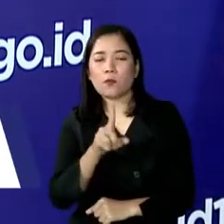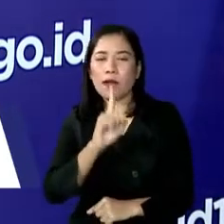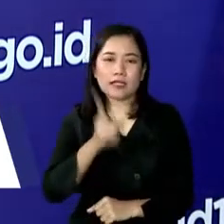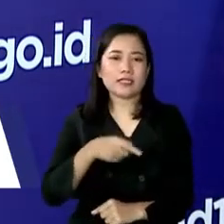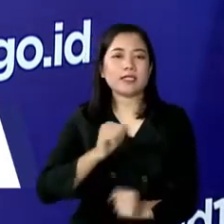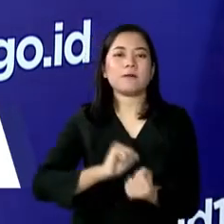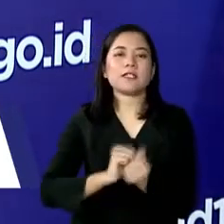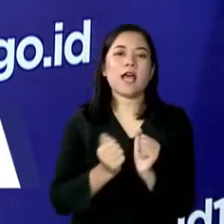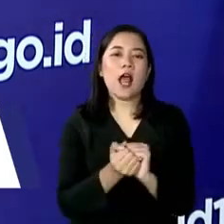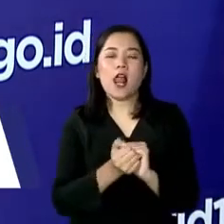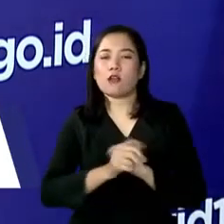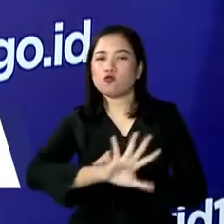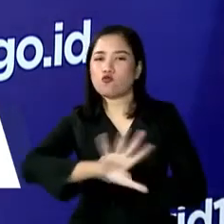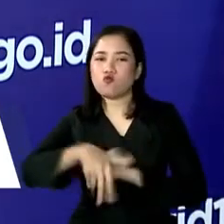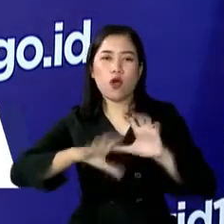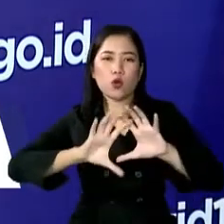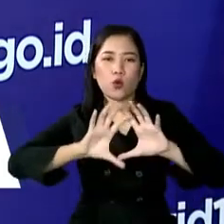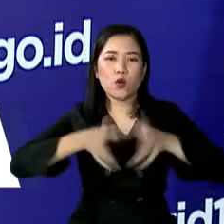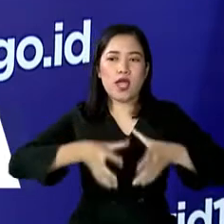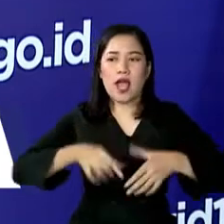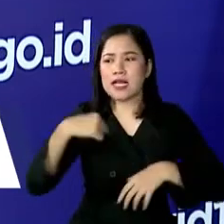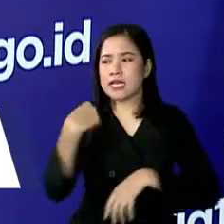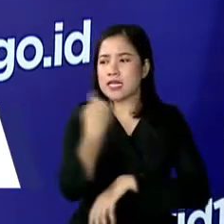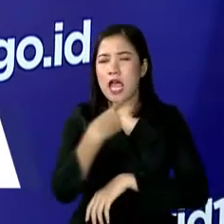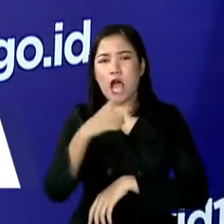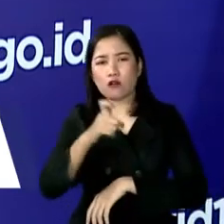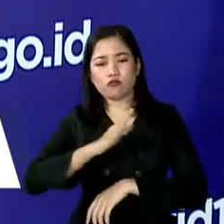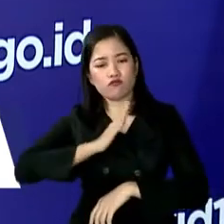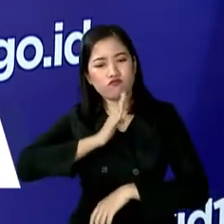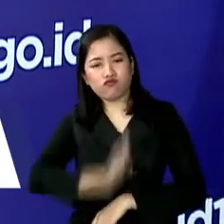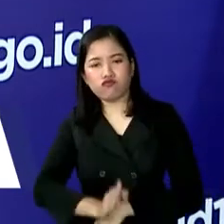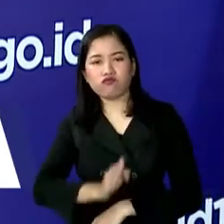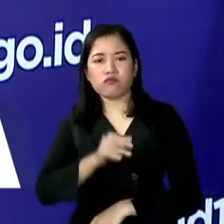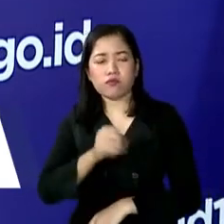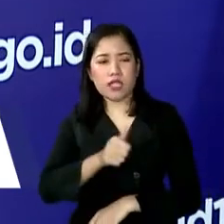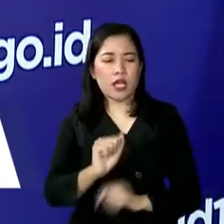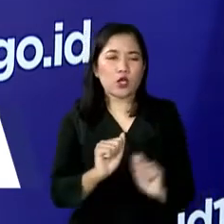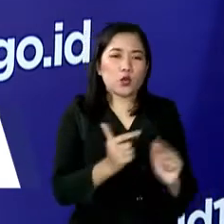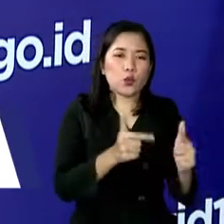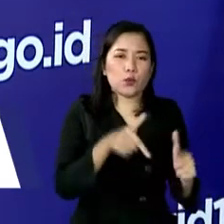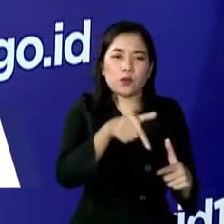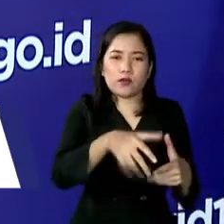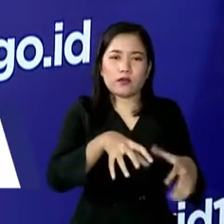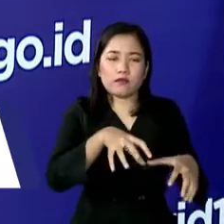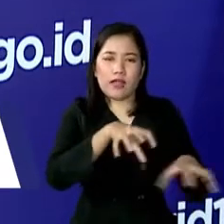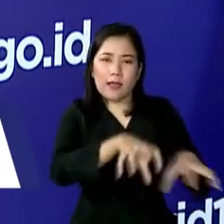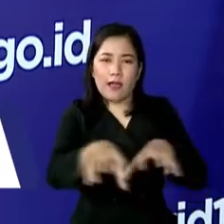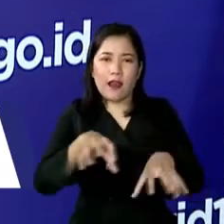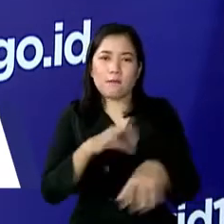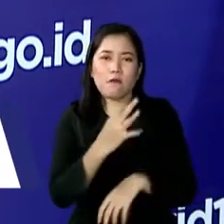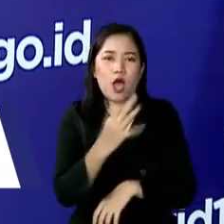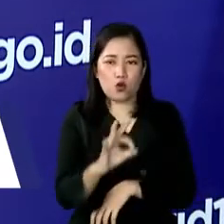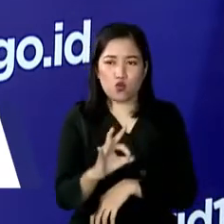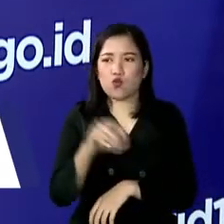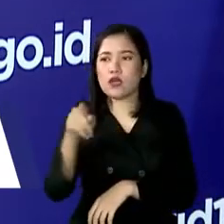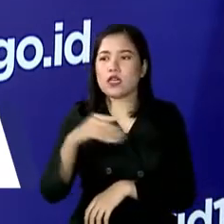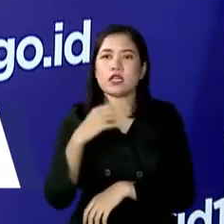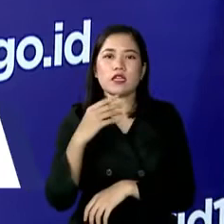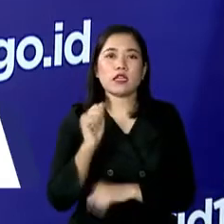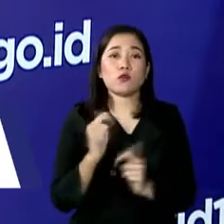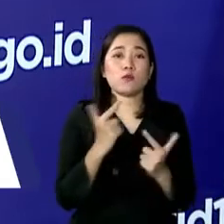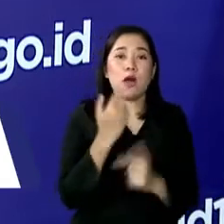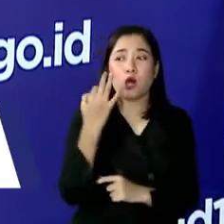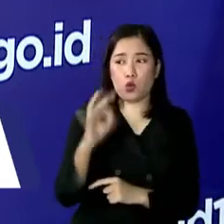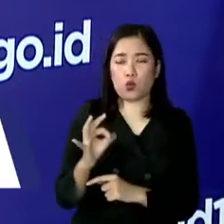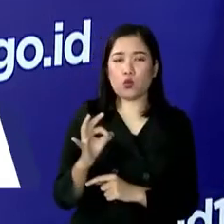dunia karena itu kita harus memiliki komitmen kuat hidup dalam tatanan yang baru dan menyesuaikan diri hidup dalam pandemi